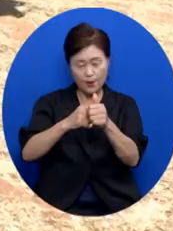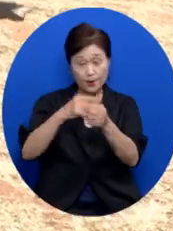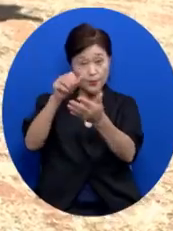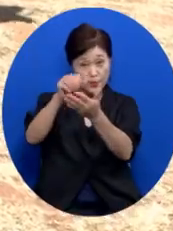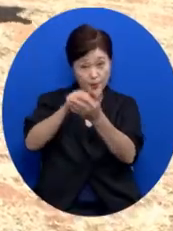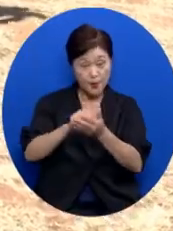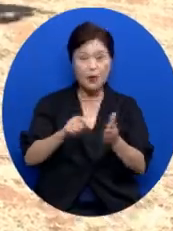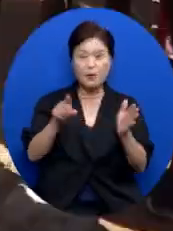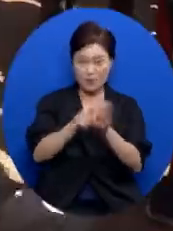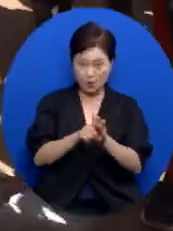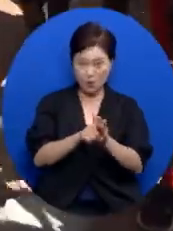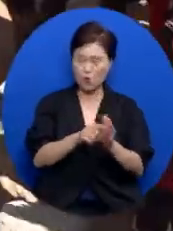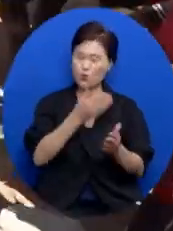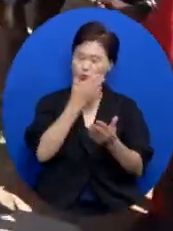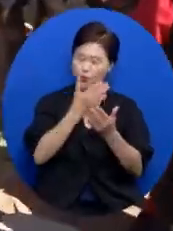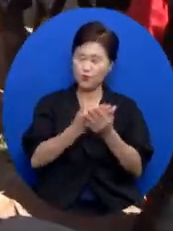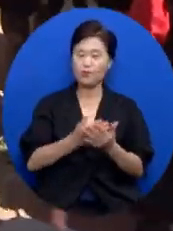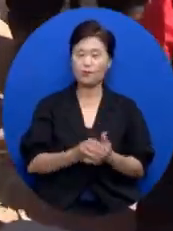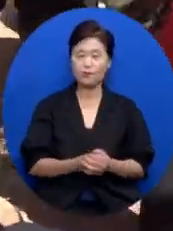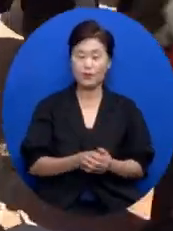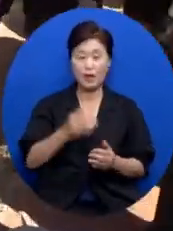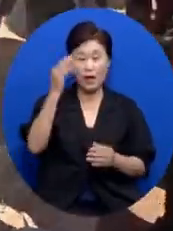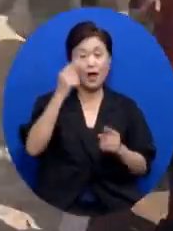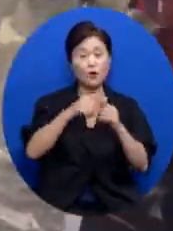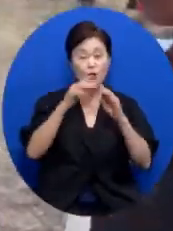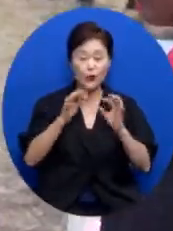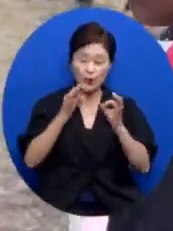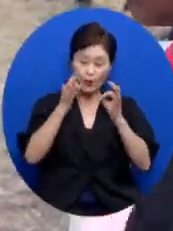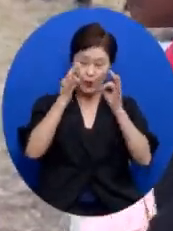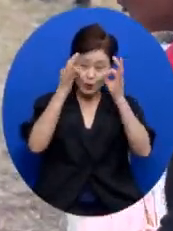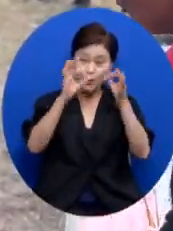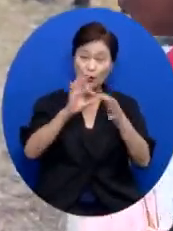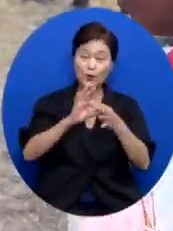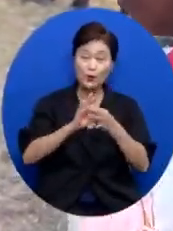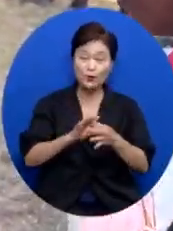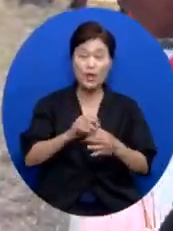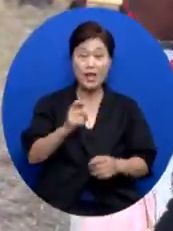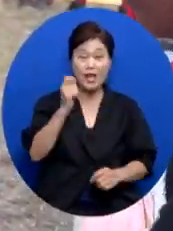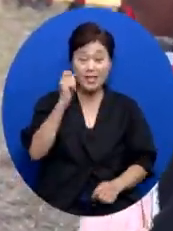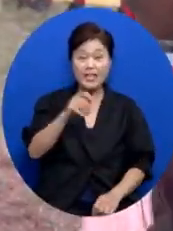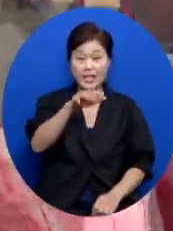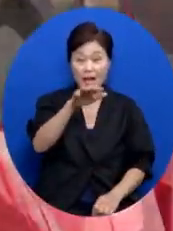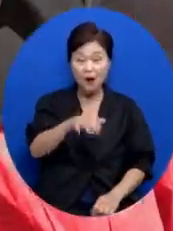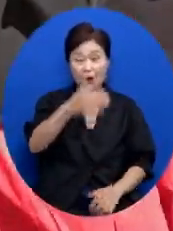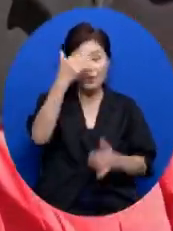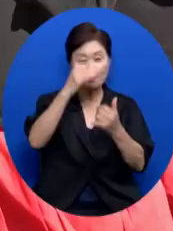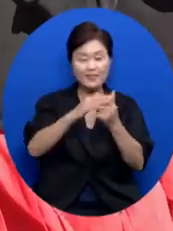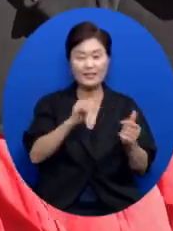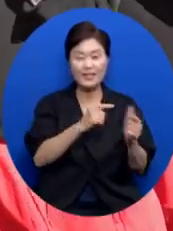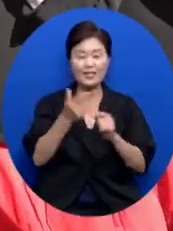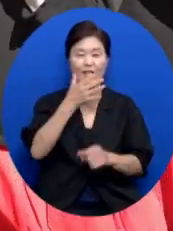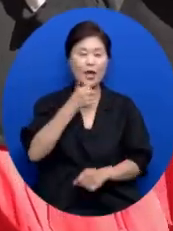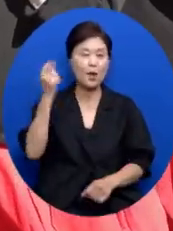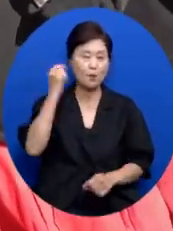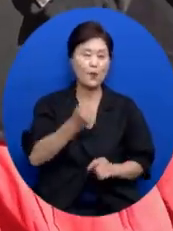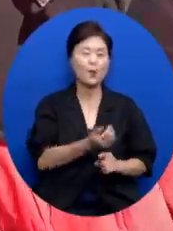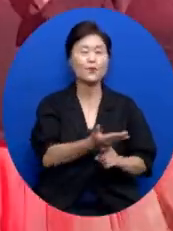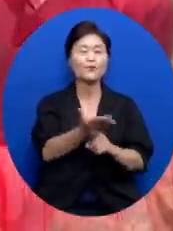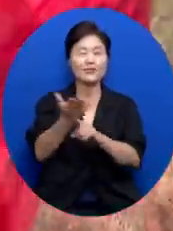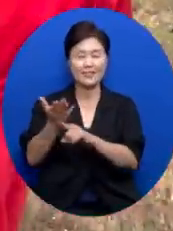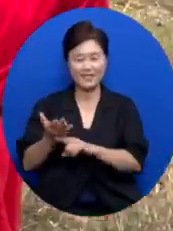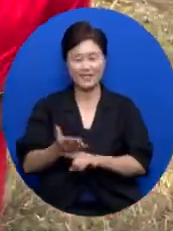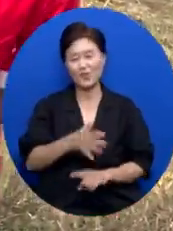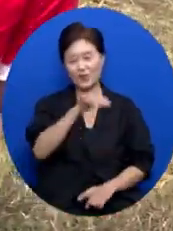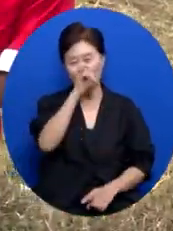대단히 중요한 것이죠 한국 교회의 노력으로 아프리카 케니아 마사이족 다음 세대에게 복음이 전해지고